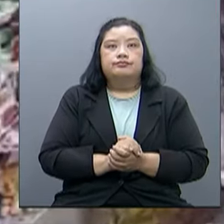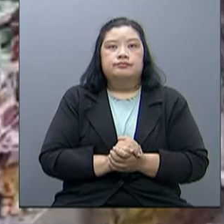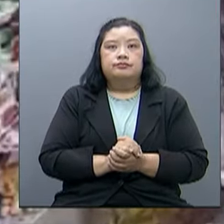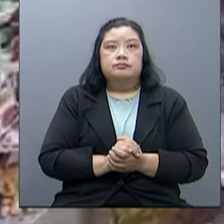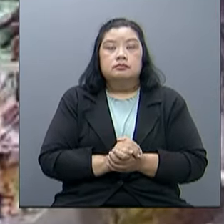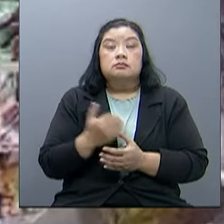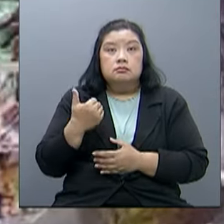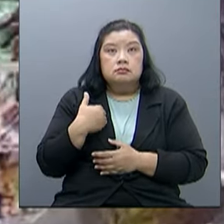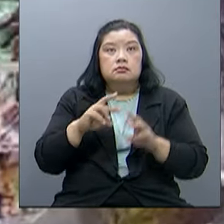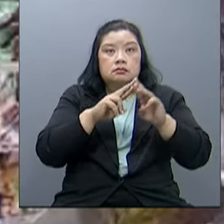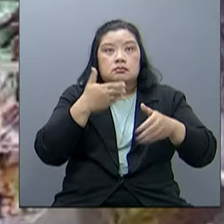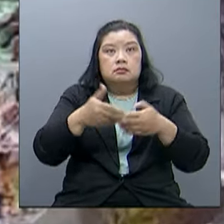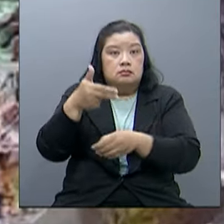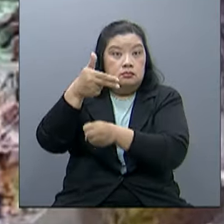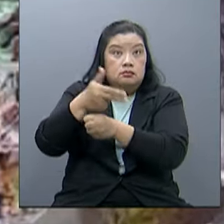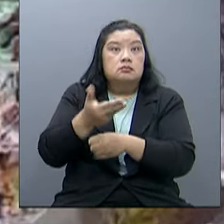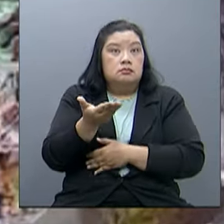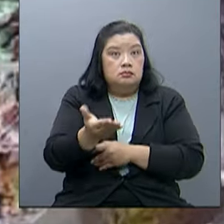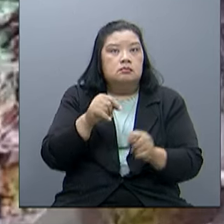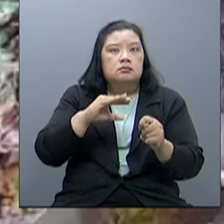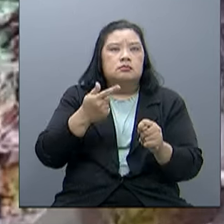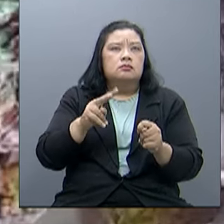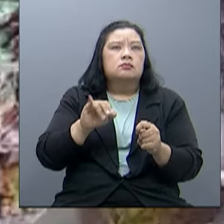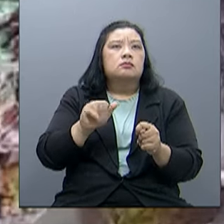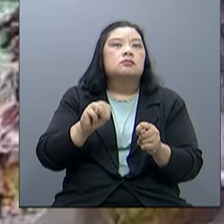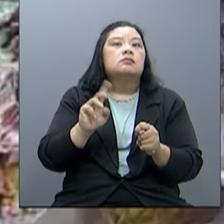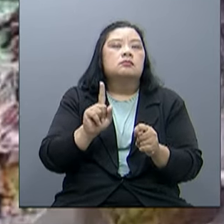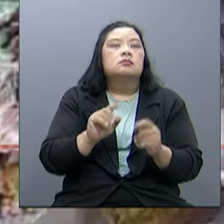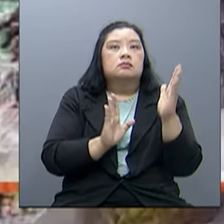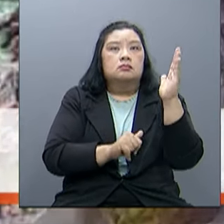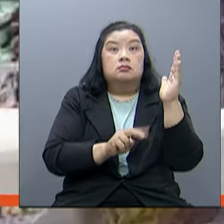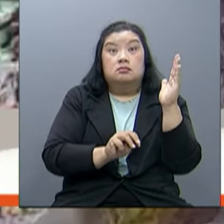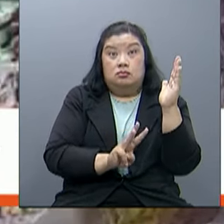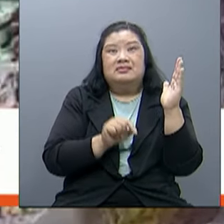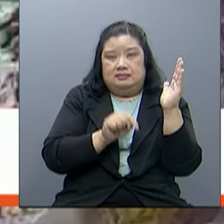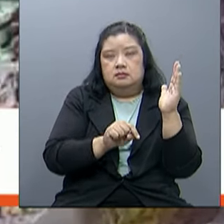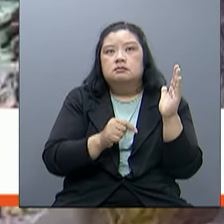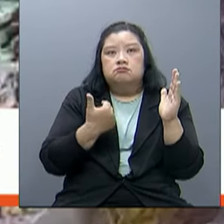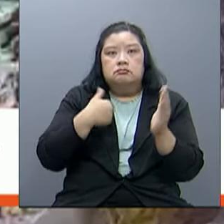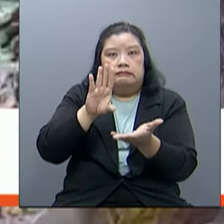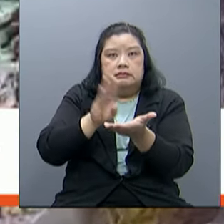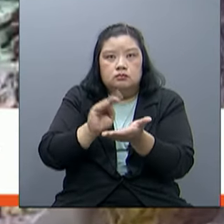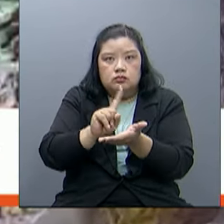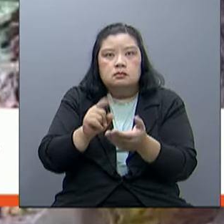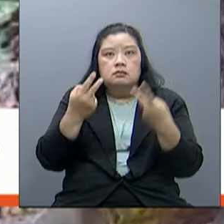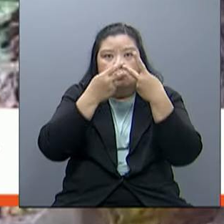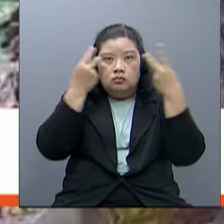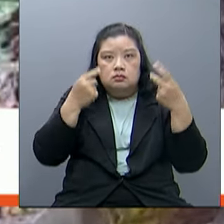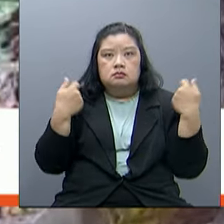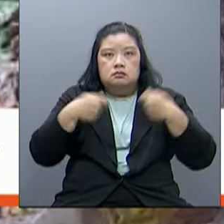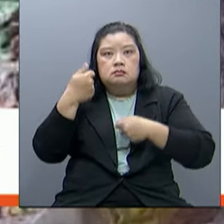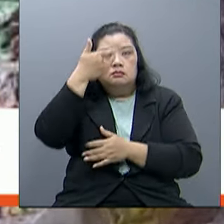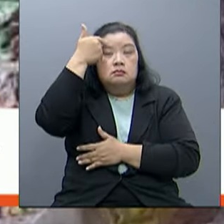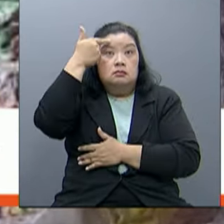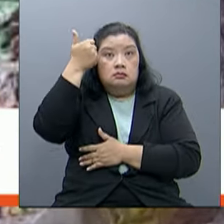วงจรปิดของร้านขายของชำในตำบลโคกเคียนอำเภอเมืองนราธิวาสบันทึกเหตุการณ์ที่ผู้ก่อเหตุคนนี้ค่ะแต่งกายชุดดำอ